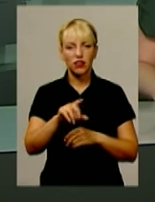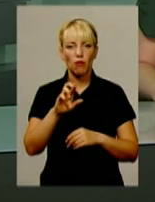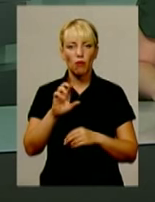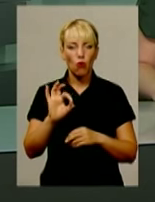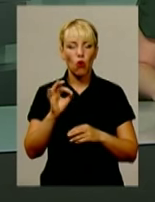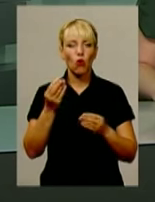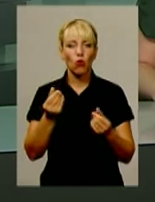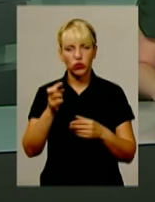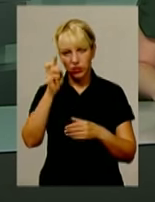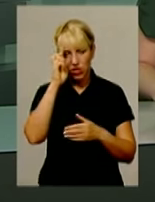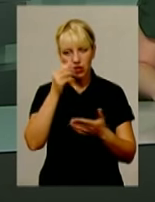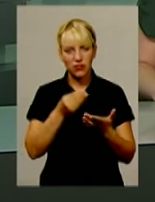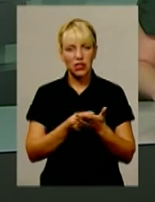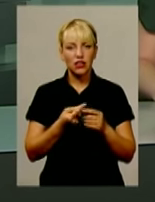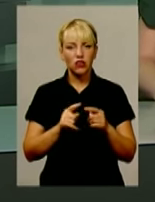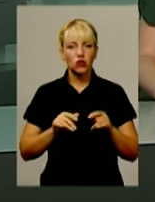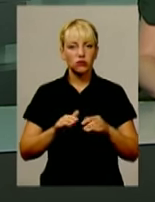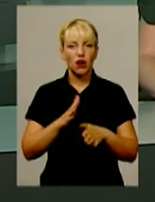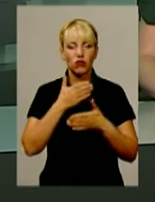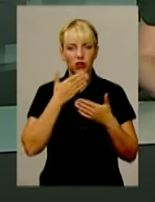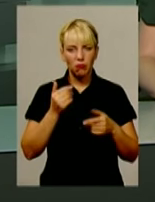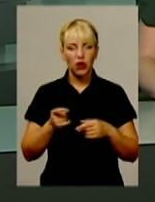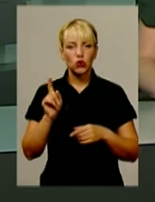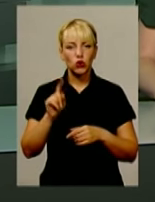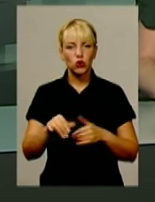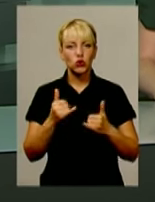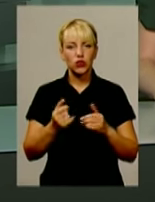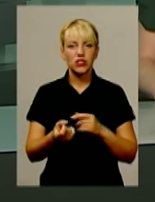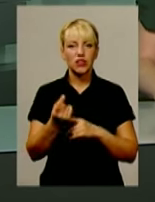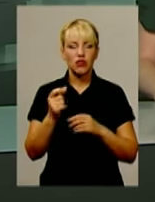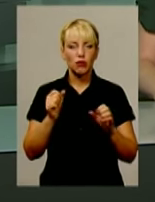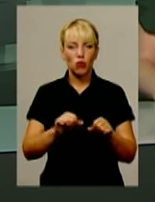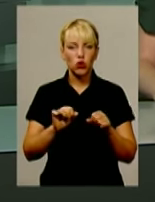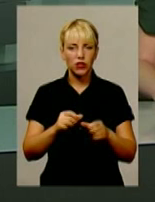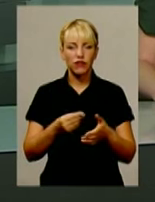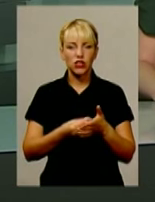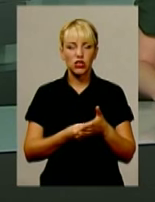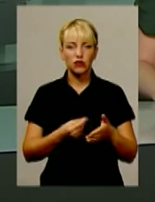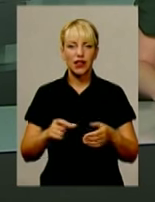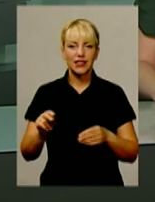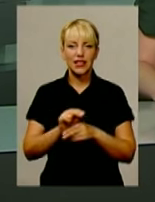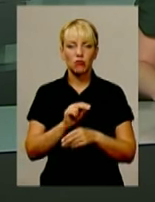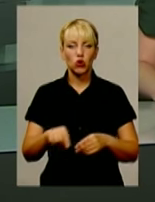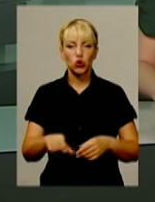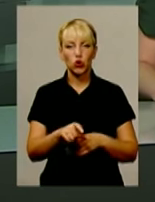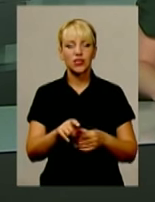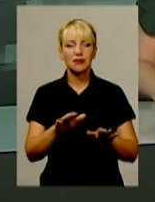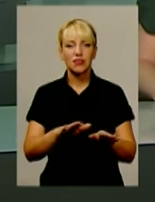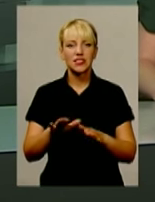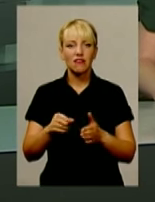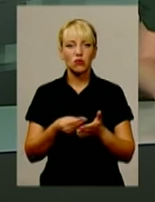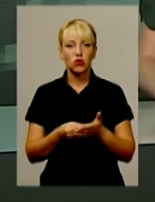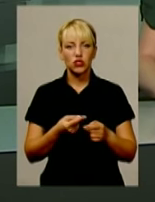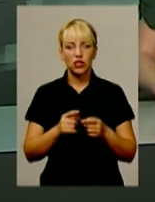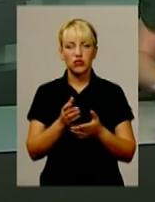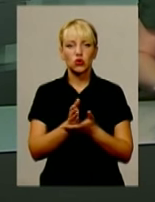у державній скарбниці на цю справу немає. До того ж, сьогодні з'явилася можливість фінансувати ремонт доріг із місцевих бюджетів. У